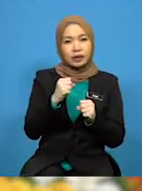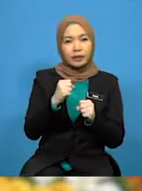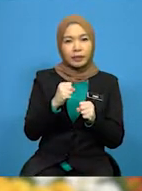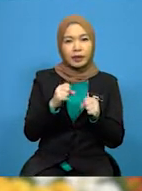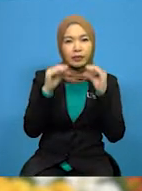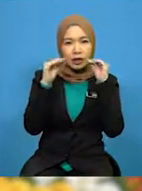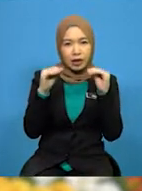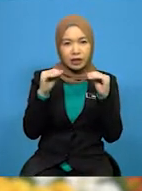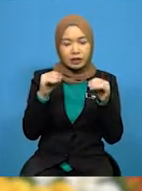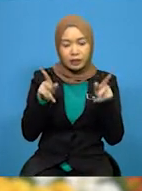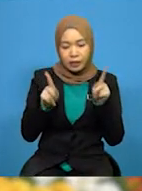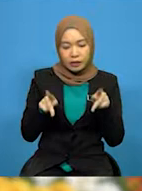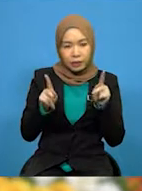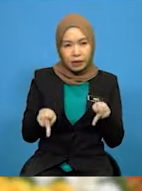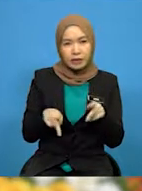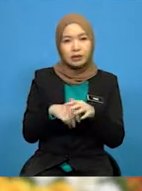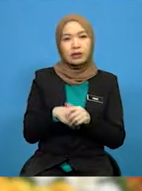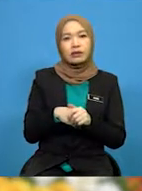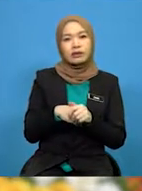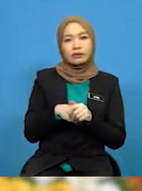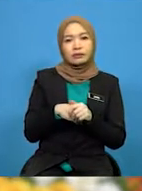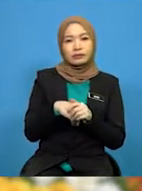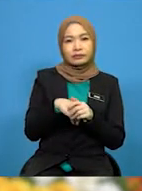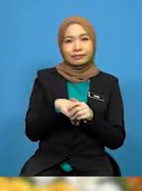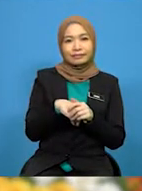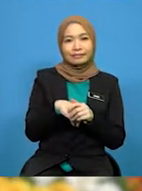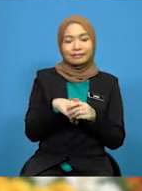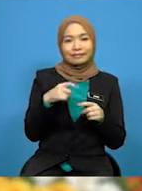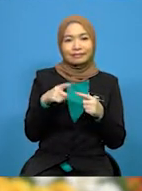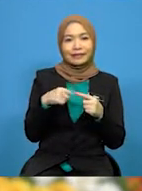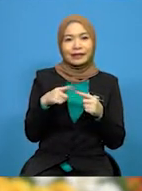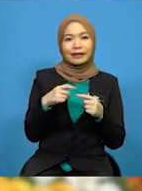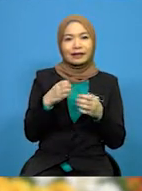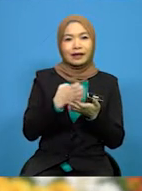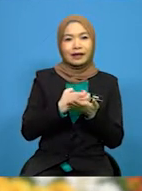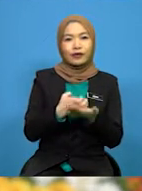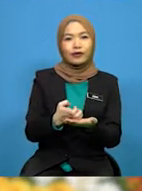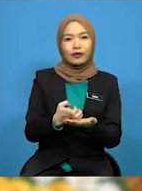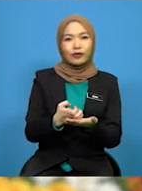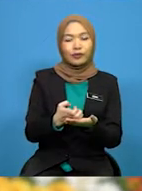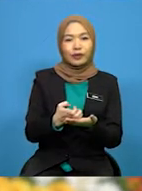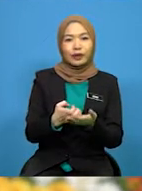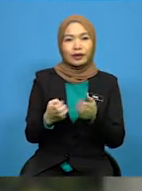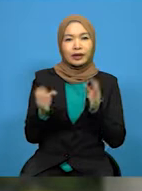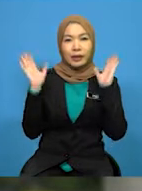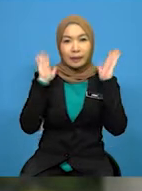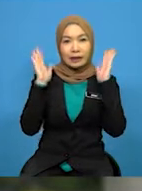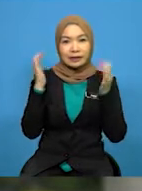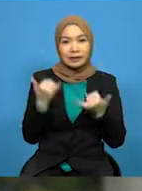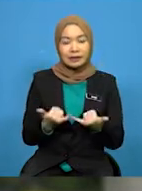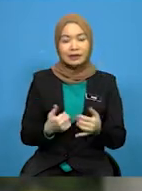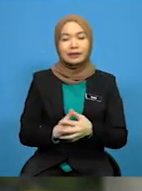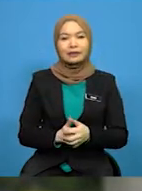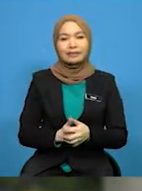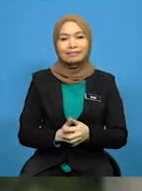pelajar. Sebelum kita berpisah, ada apa-apa pesanan daripada Cikgu Rafidah? Ya, cuma saya nak ucapkan selamat